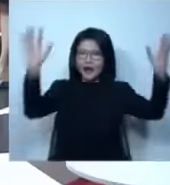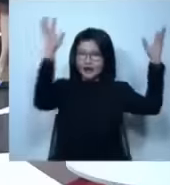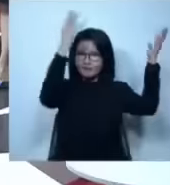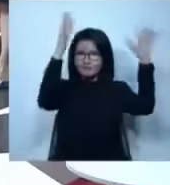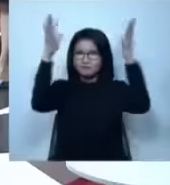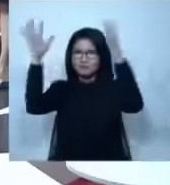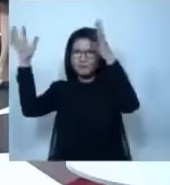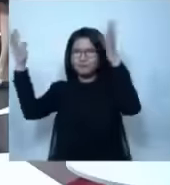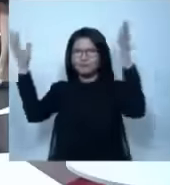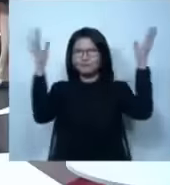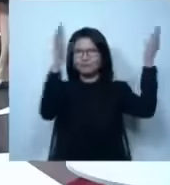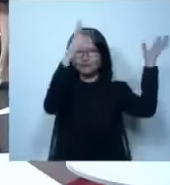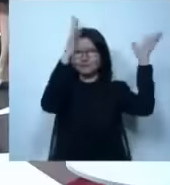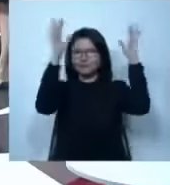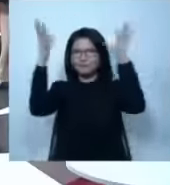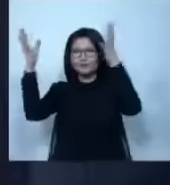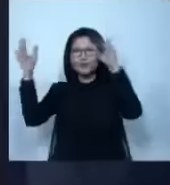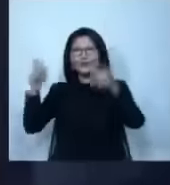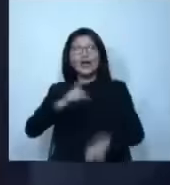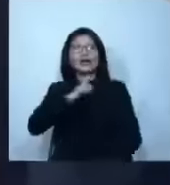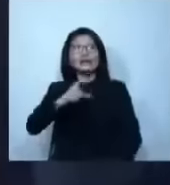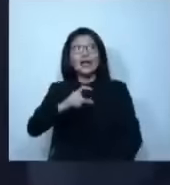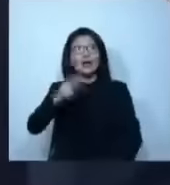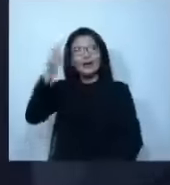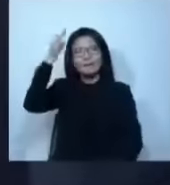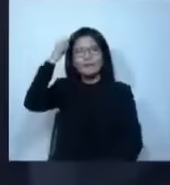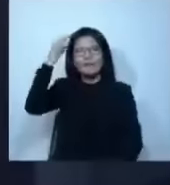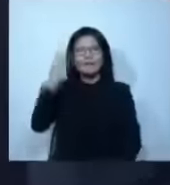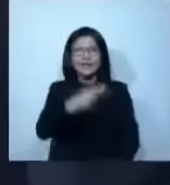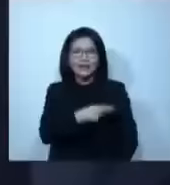meriah untuk para calon pemimpin Indonesia.